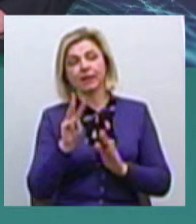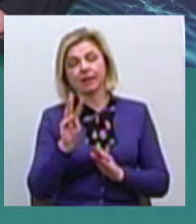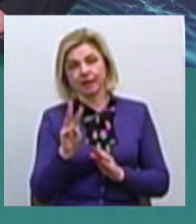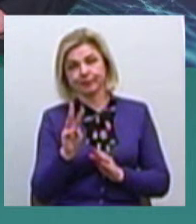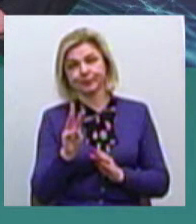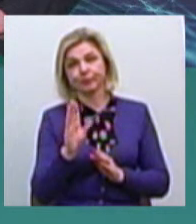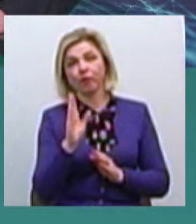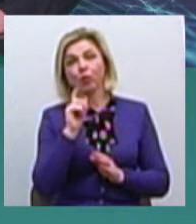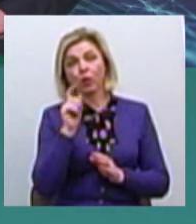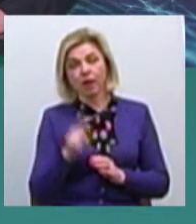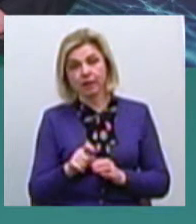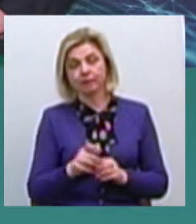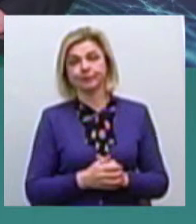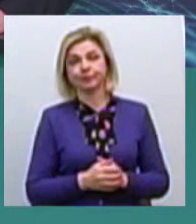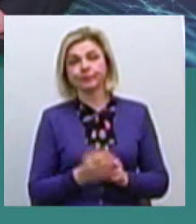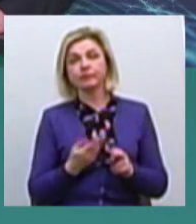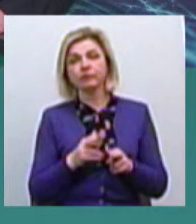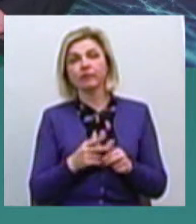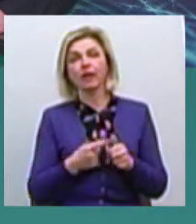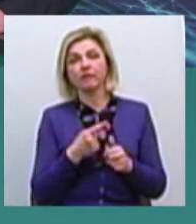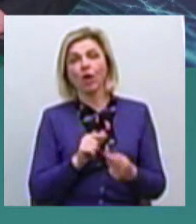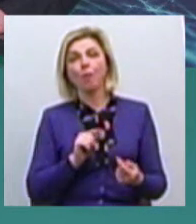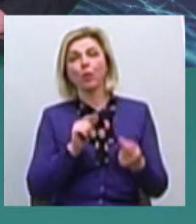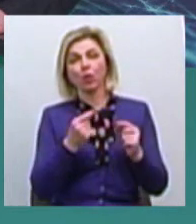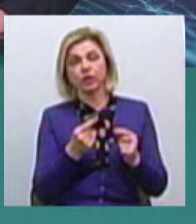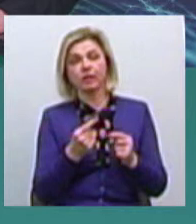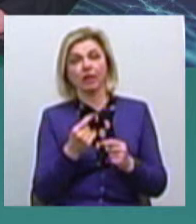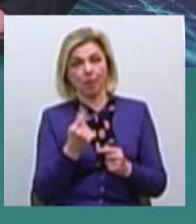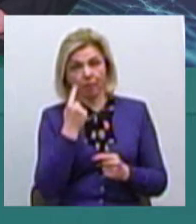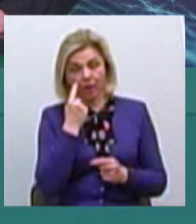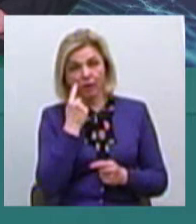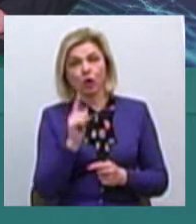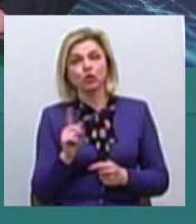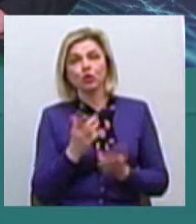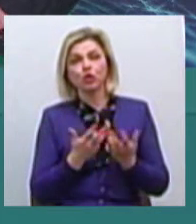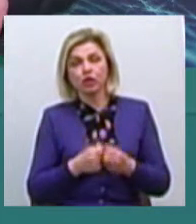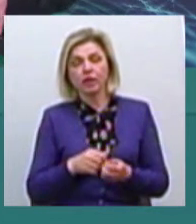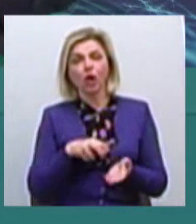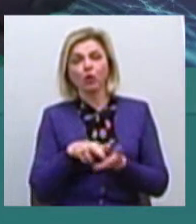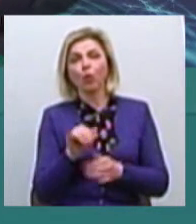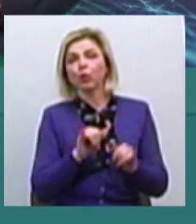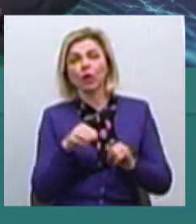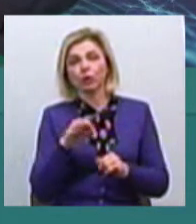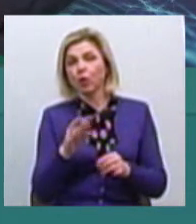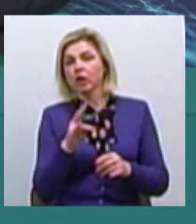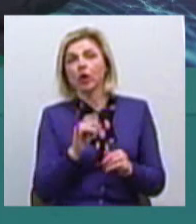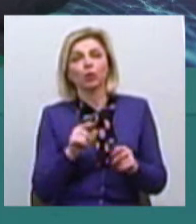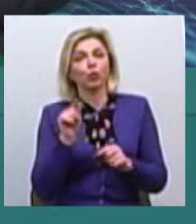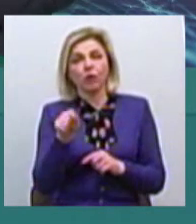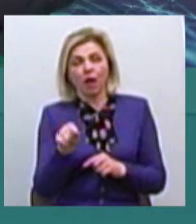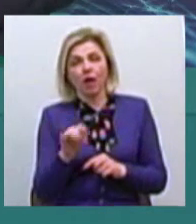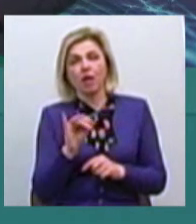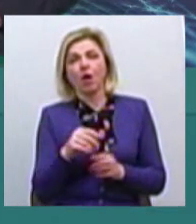73% да, в Украине, это так называемый протестный электорат, который считает, что мы идем куда-то не туда, да, и они голосовали на самом деле